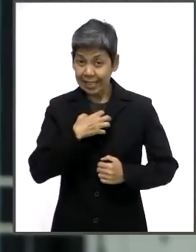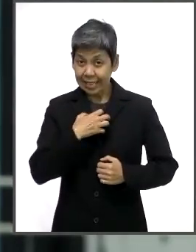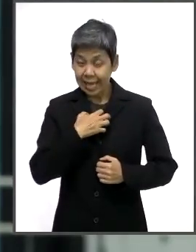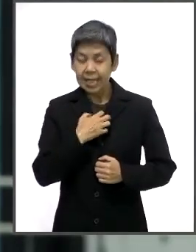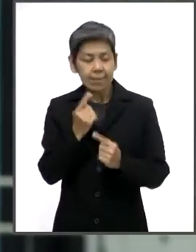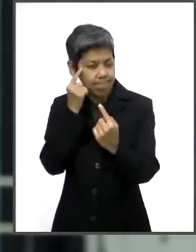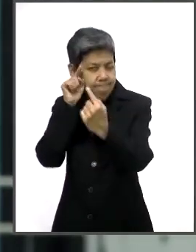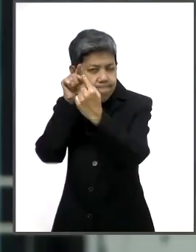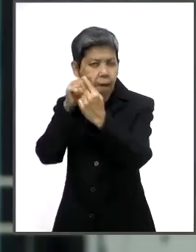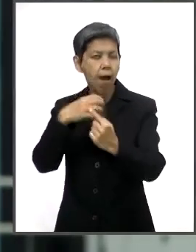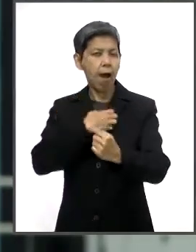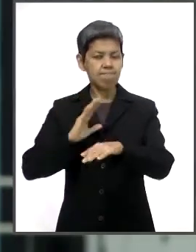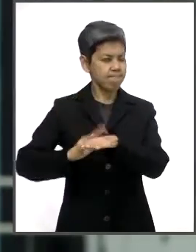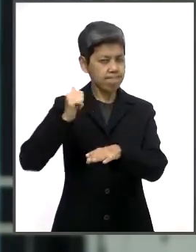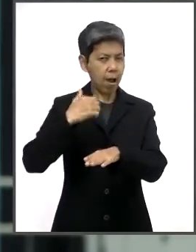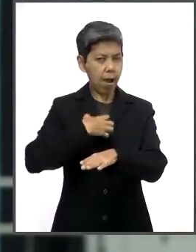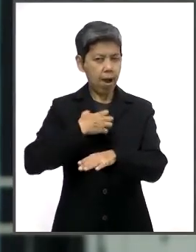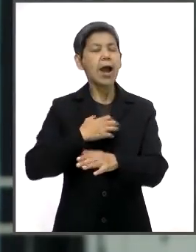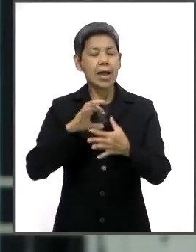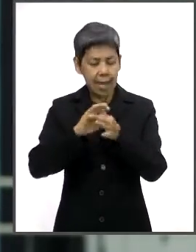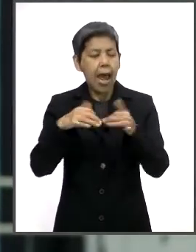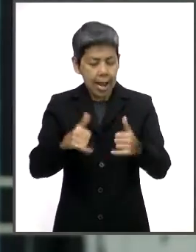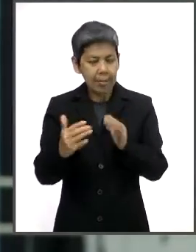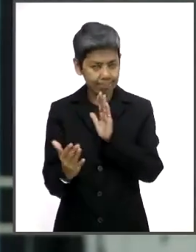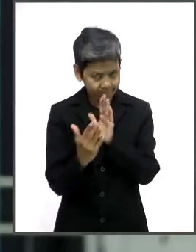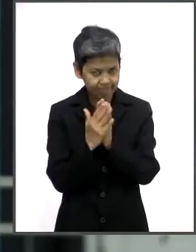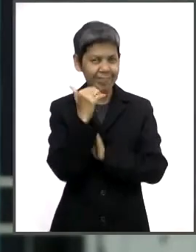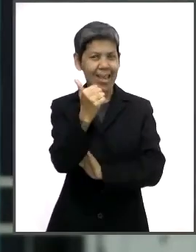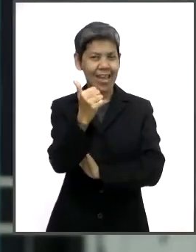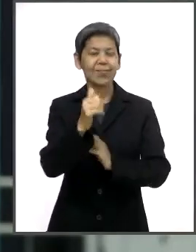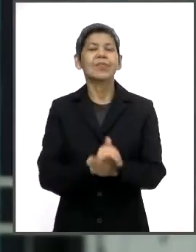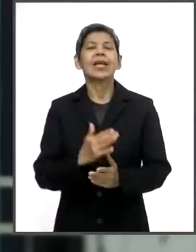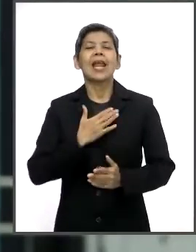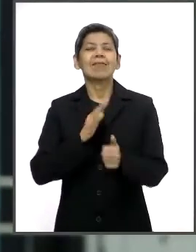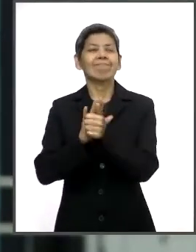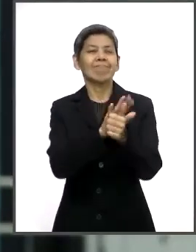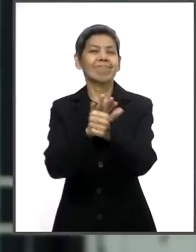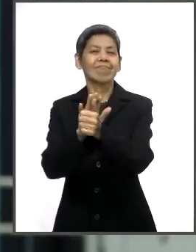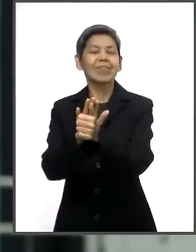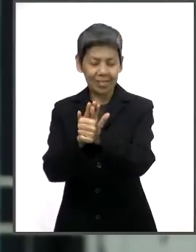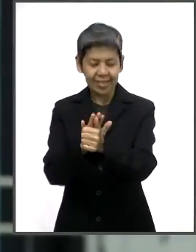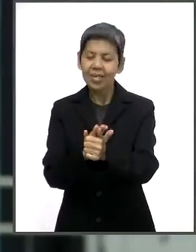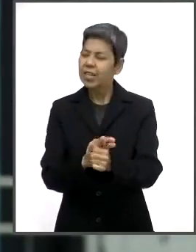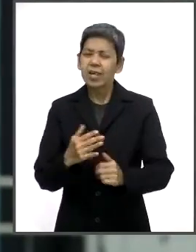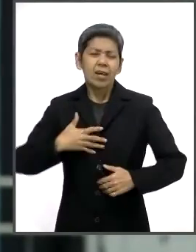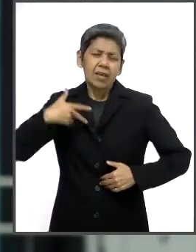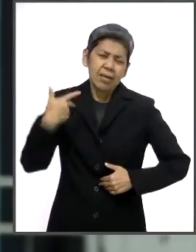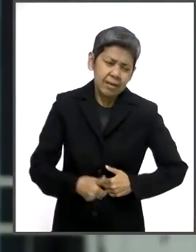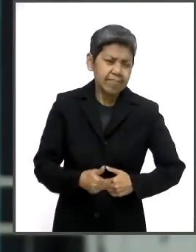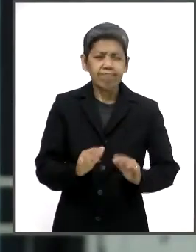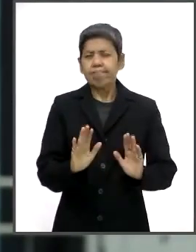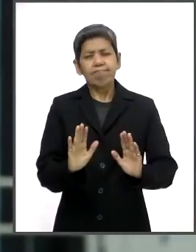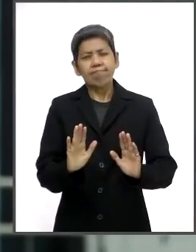จะไปถึงฝั่งแล้วก็ความเป็นเลิศก็มาเล่นกีฬากันค่ะยังไงก็แววขอเป็นกำลังใจนะคะรู้สึกท้อ